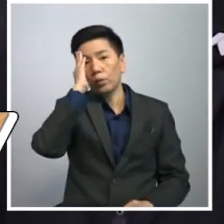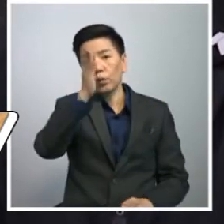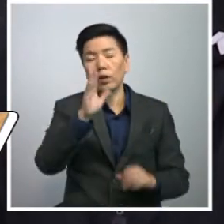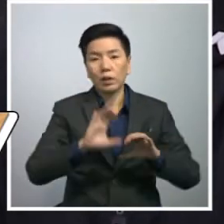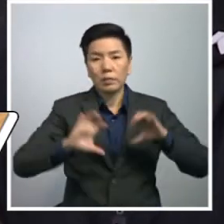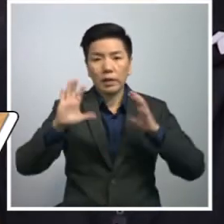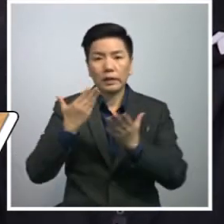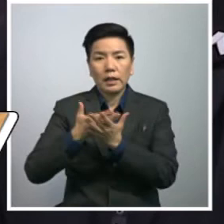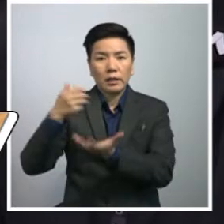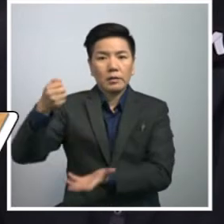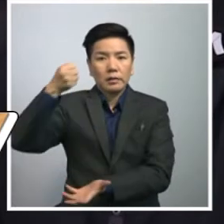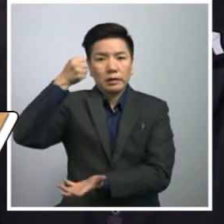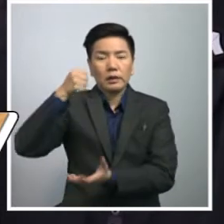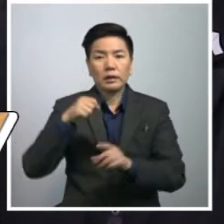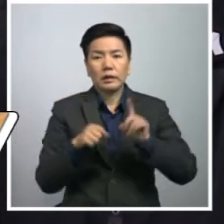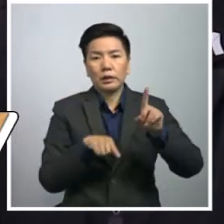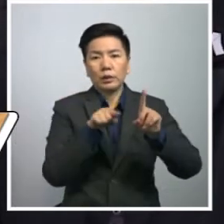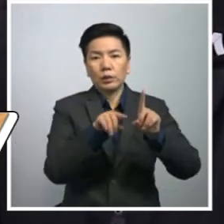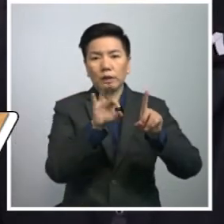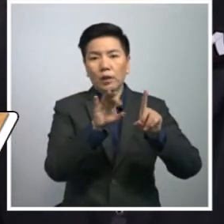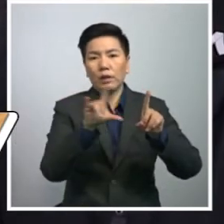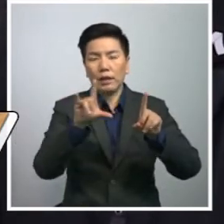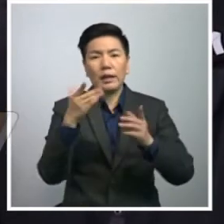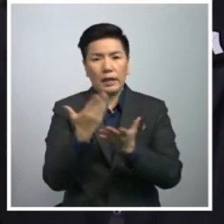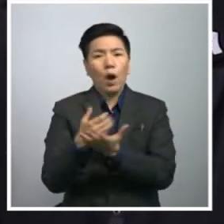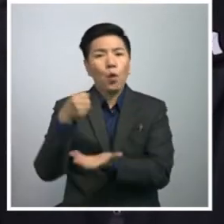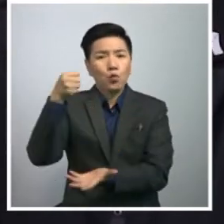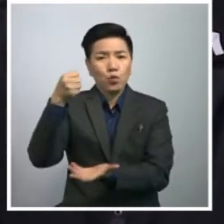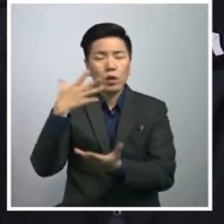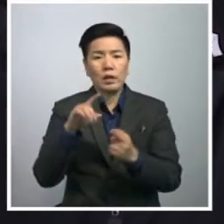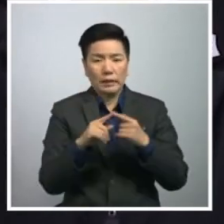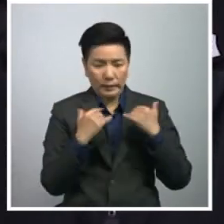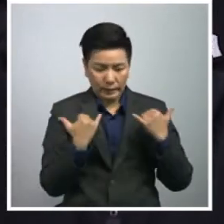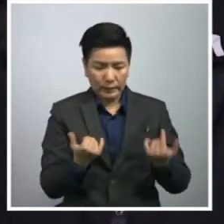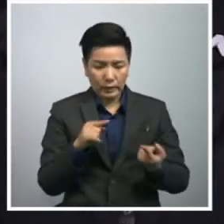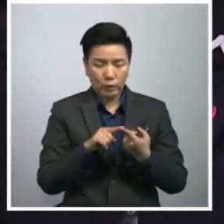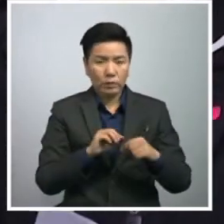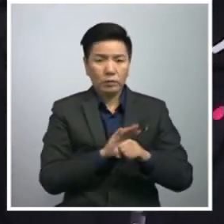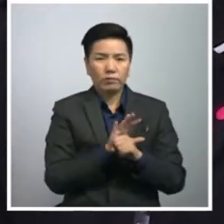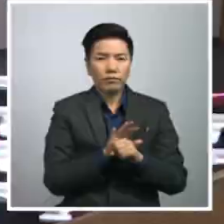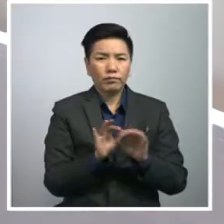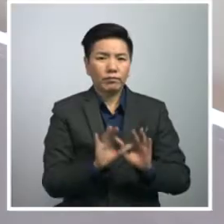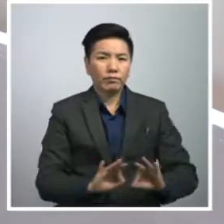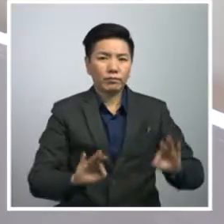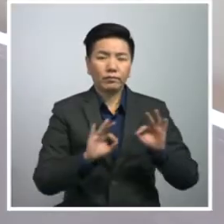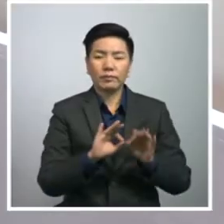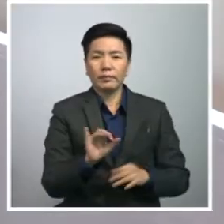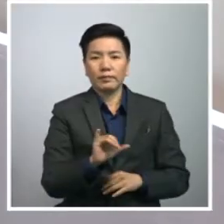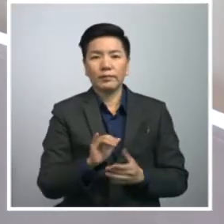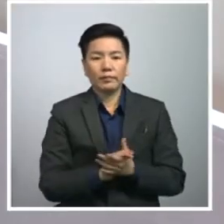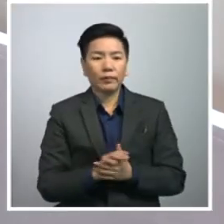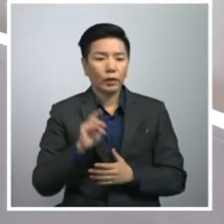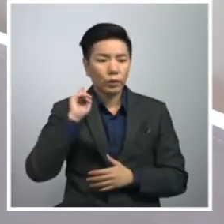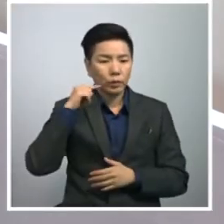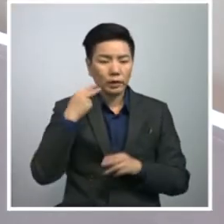ฐบาลมีงบประมาณ 1.9 ล้านล้านไปเยียวยาแล้วเพราะฉะนั้นในสถานการณ์โควิดเนี่ยไม่จำเป็น ขณะที่นาง